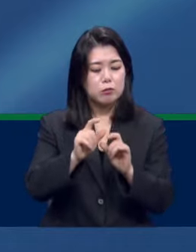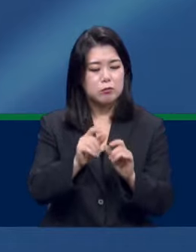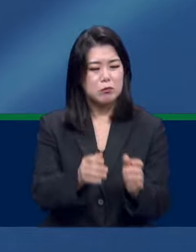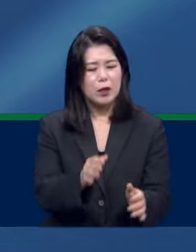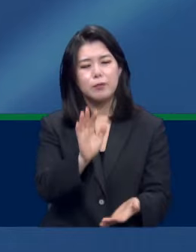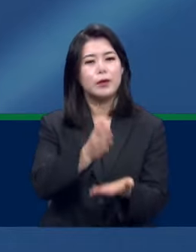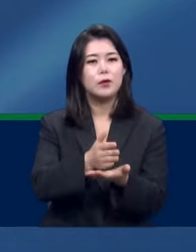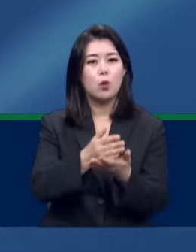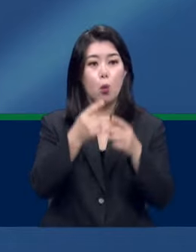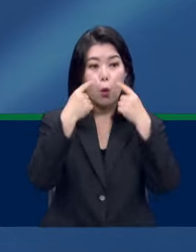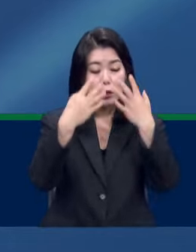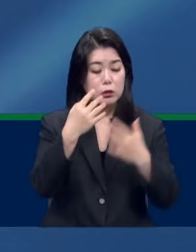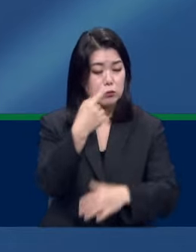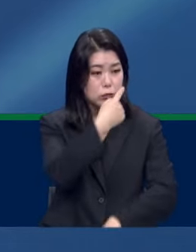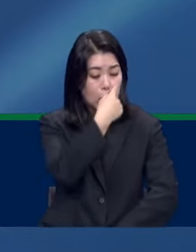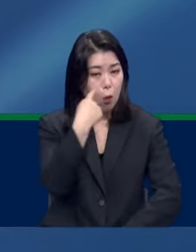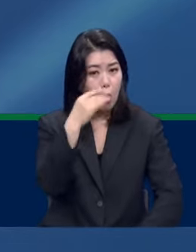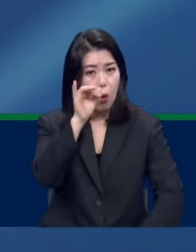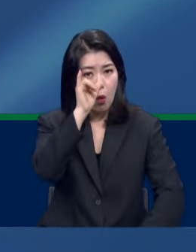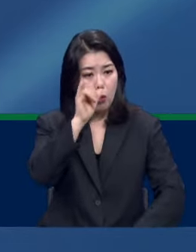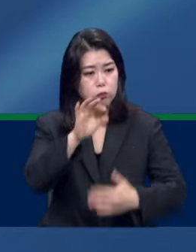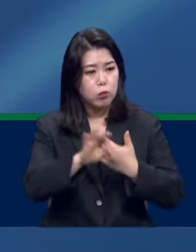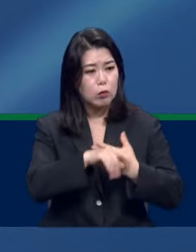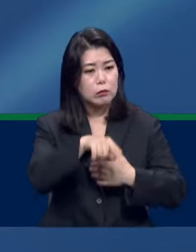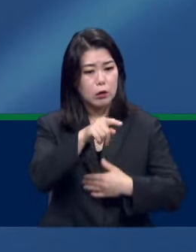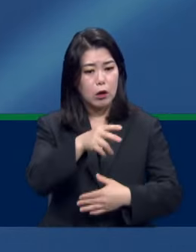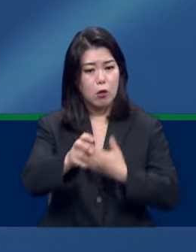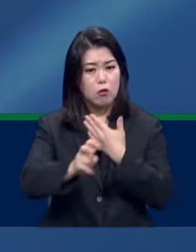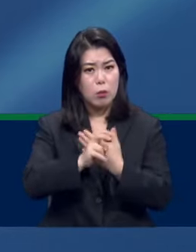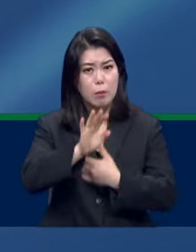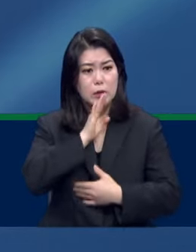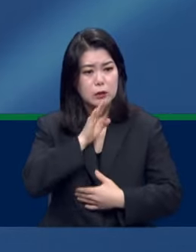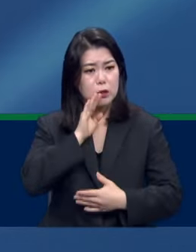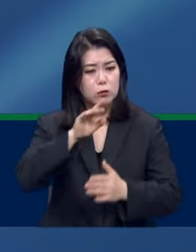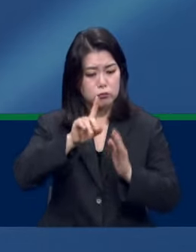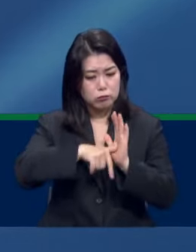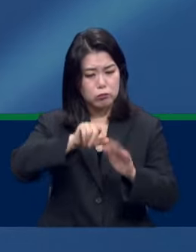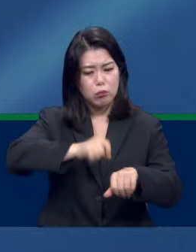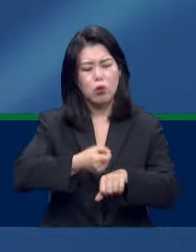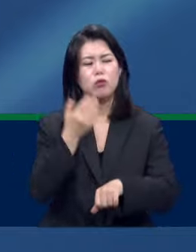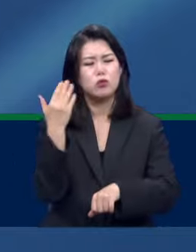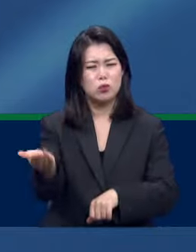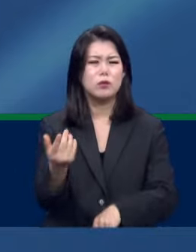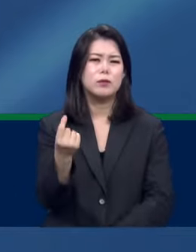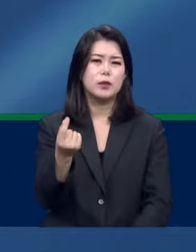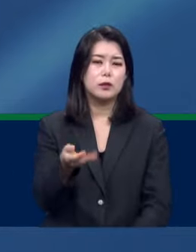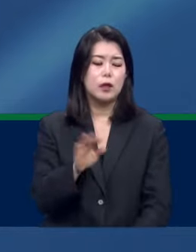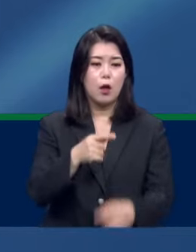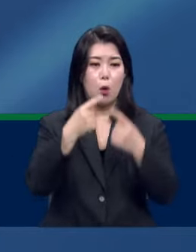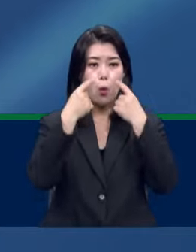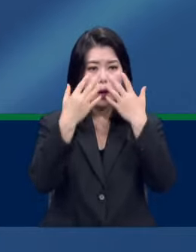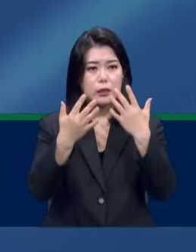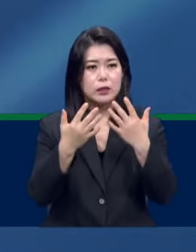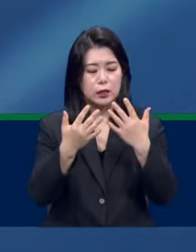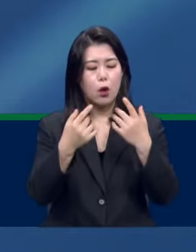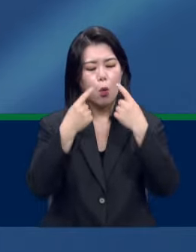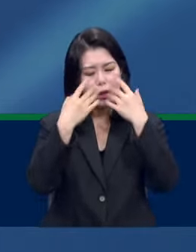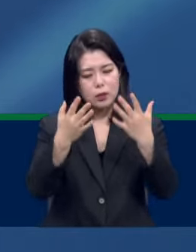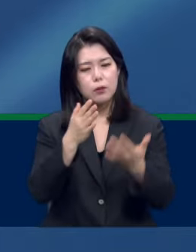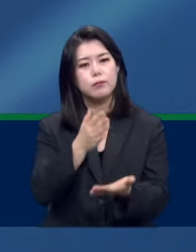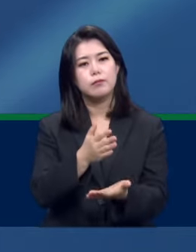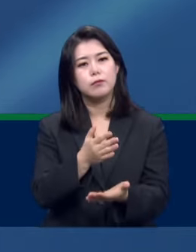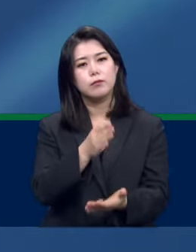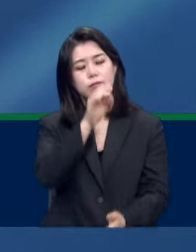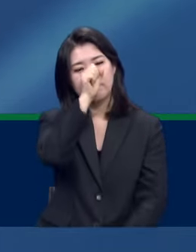명확한 증거가 있고 근거가 있으면 당연히 그게 위법이라 섭을 받아야죠 근데 그런 것들이 있다면 명확하게 해라 뭐든간에 이렇게 선전